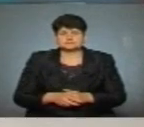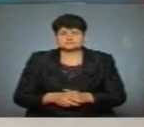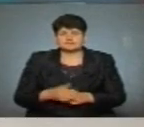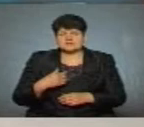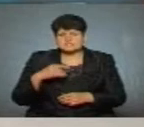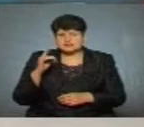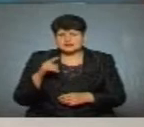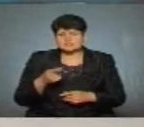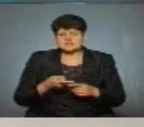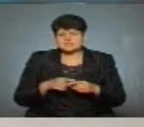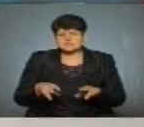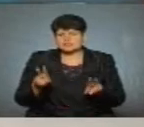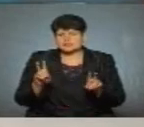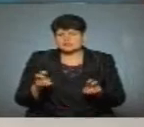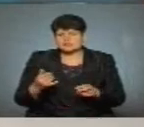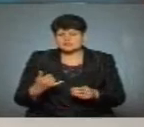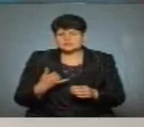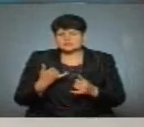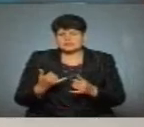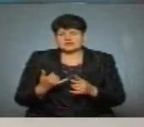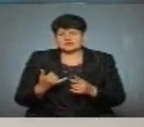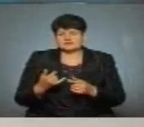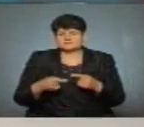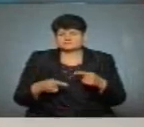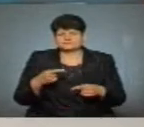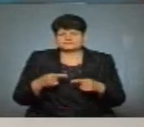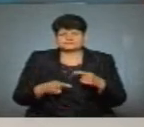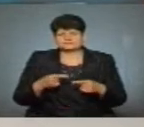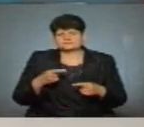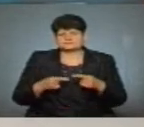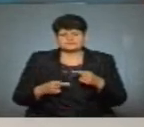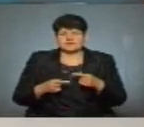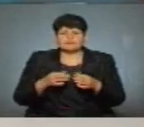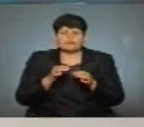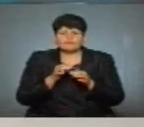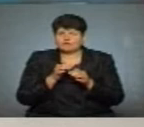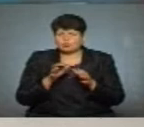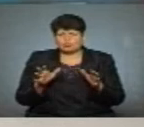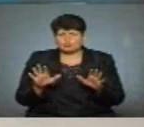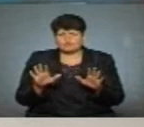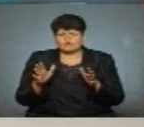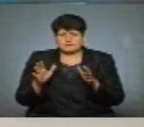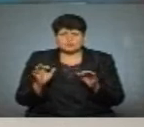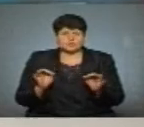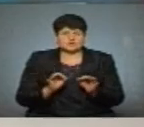Знаєте, опять же, це тема така для маніпуляцій і дискусії. В будь-якому випадку ніщо,